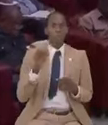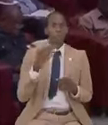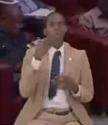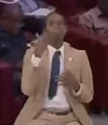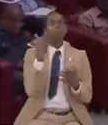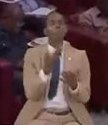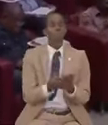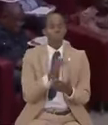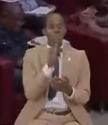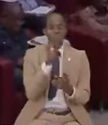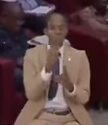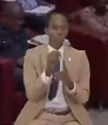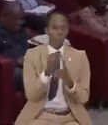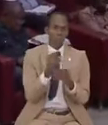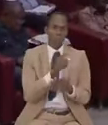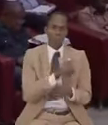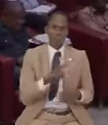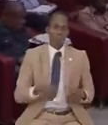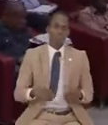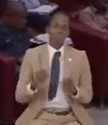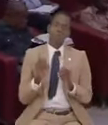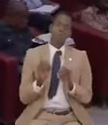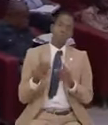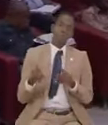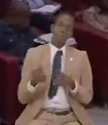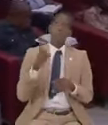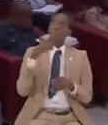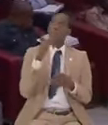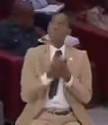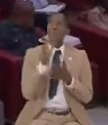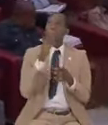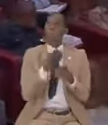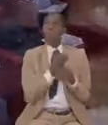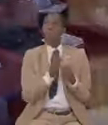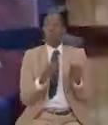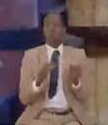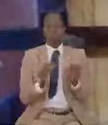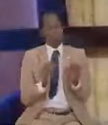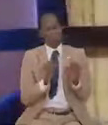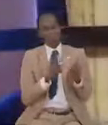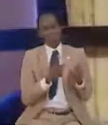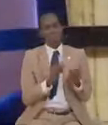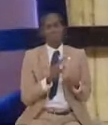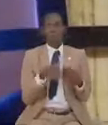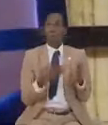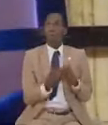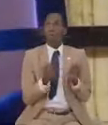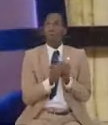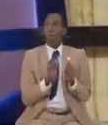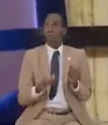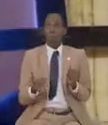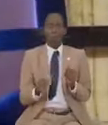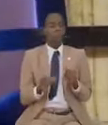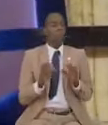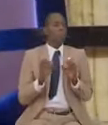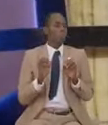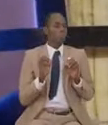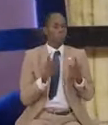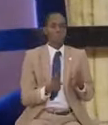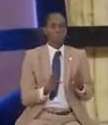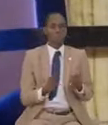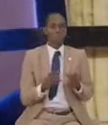prononcé est bonne d'accord Dieu l'a dit qu'ils vont tuer d'accord tous tes enfants tes descendants ils vont tout